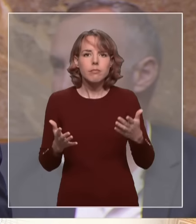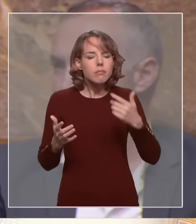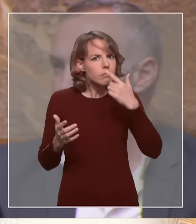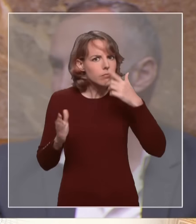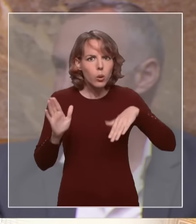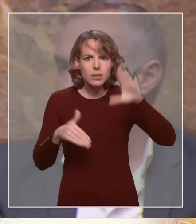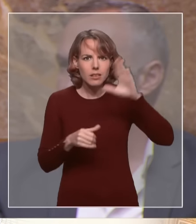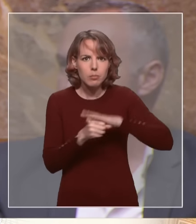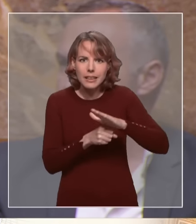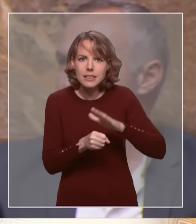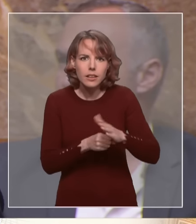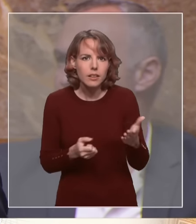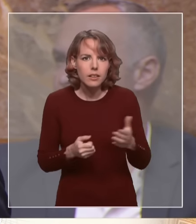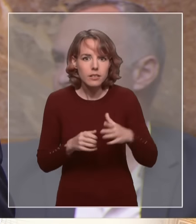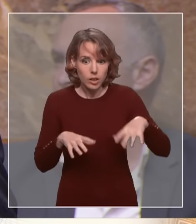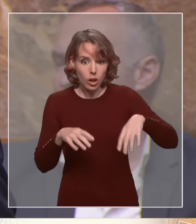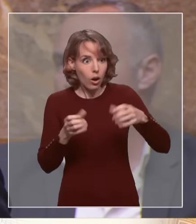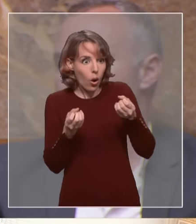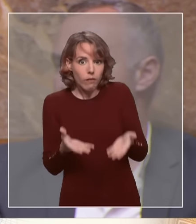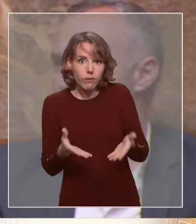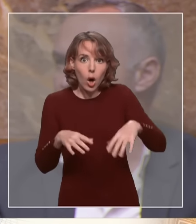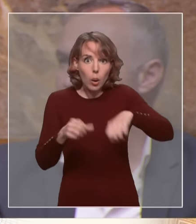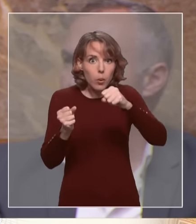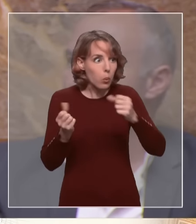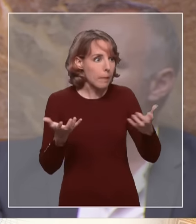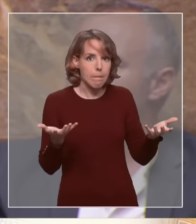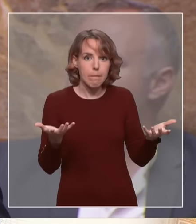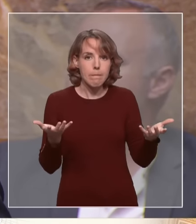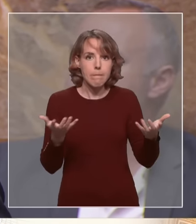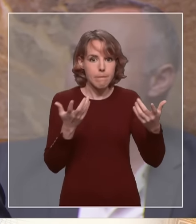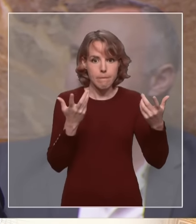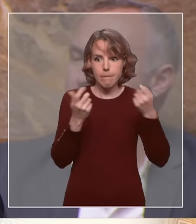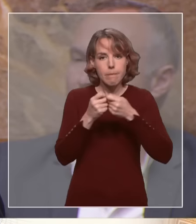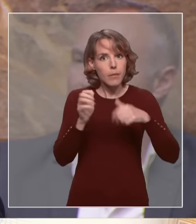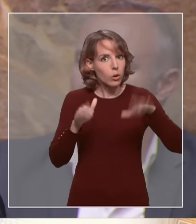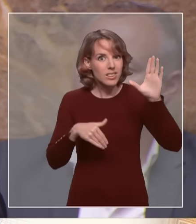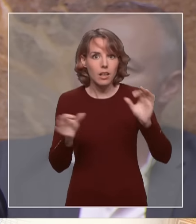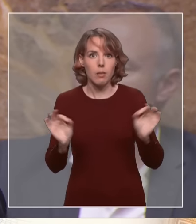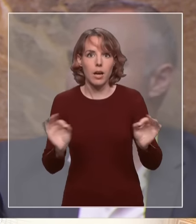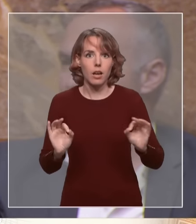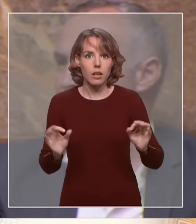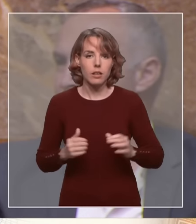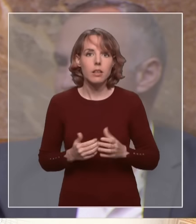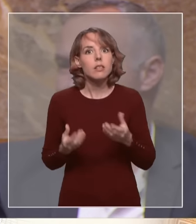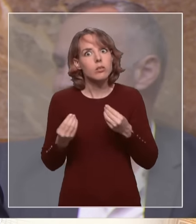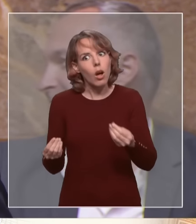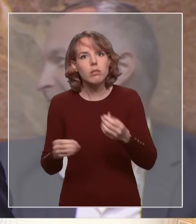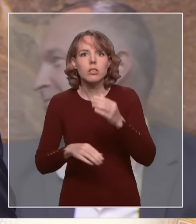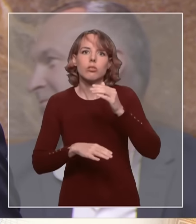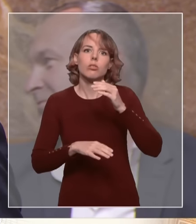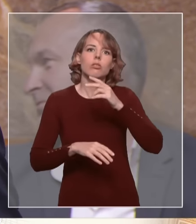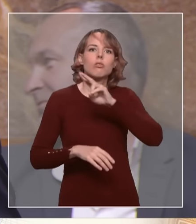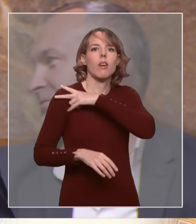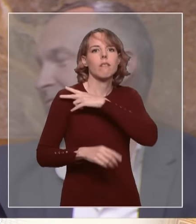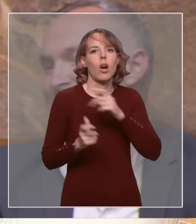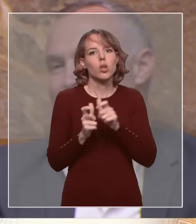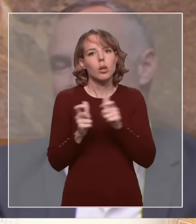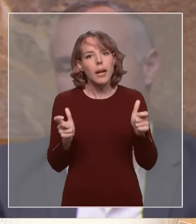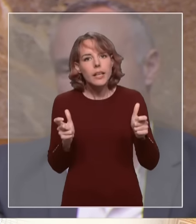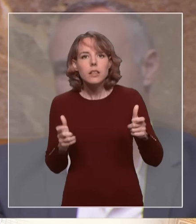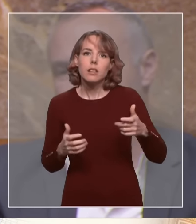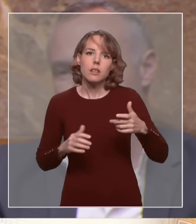main-d'œuvre, il y a des offres d'emploi qui ne sont pas pourvues, à l'exaspération croissante de dirigeants d'entreprise. C'est préjudiciable, et vous le savez,